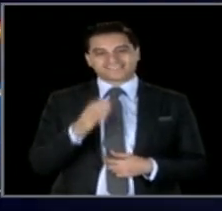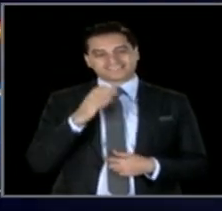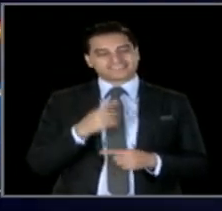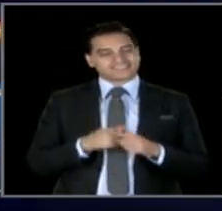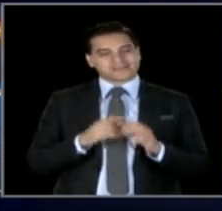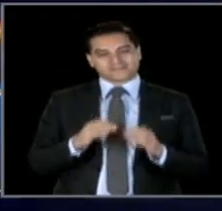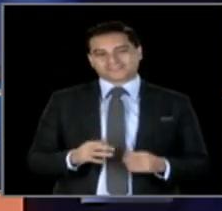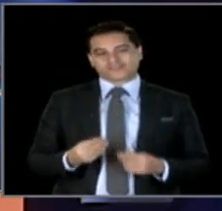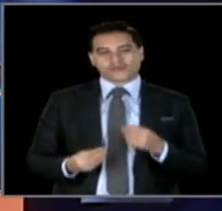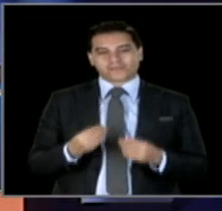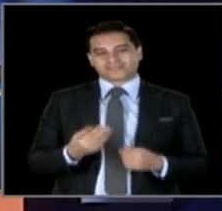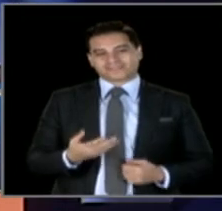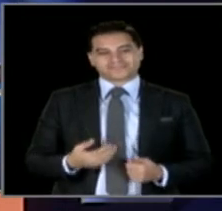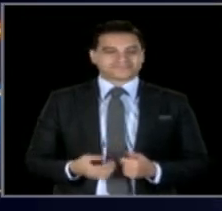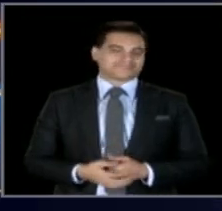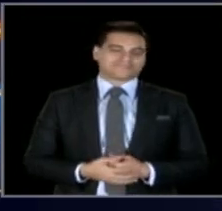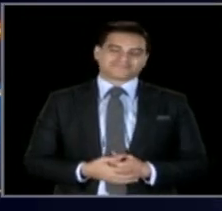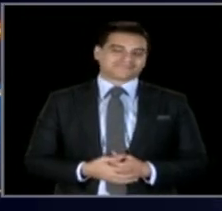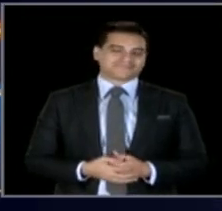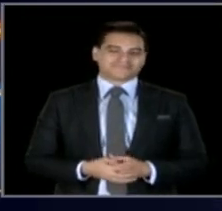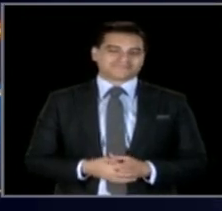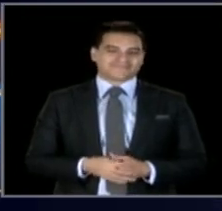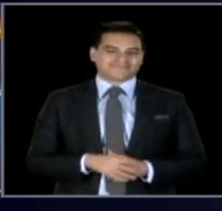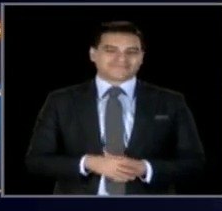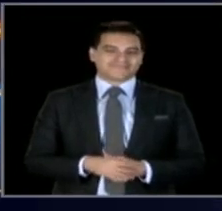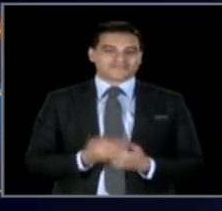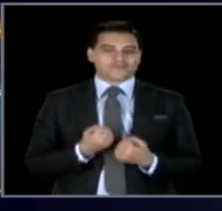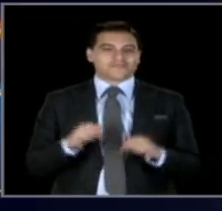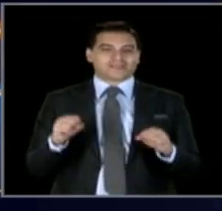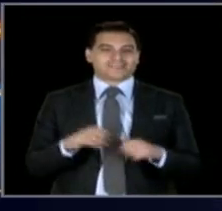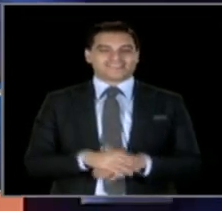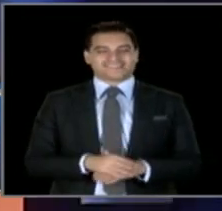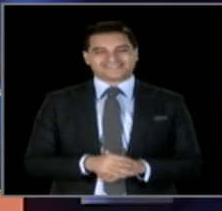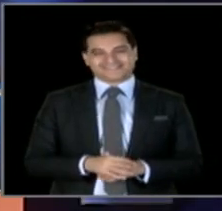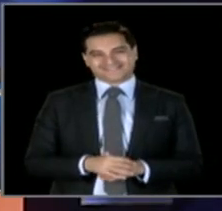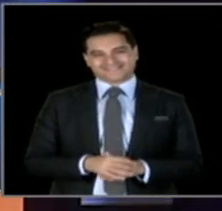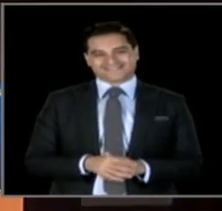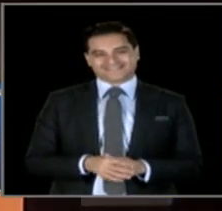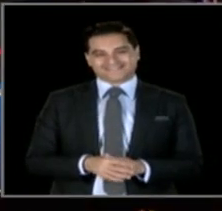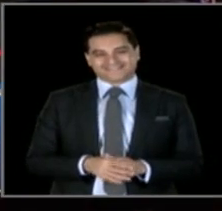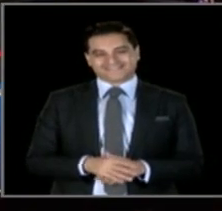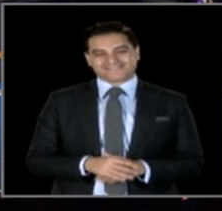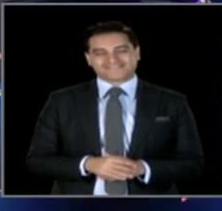طبعا إجابة إيه؟ تكرك. لا، إجابة قنبلة.